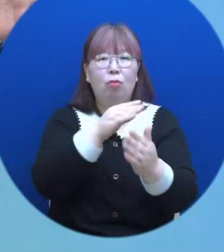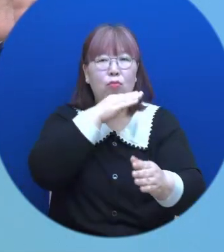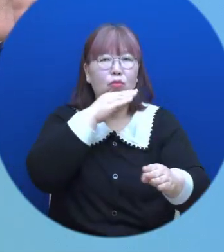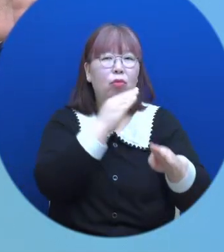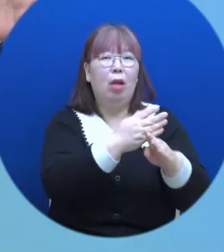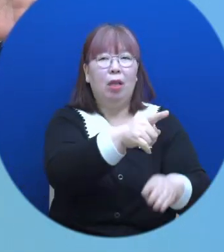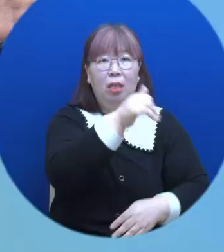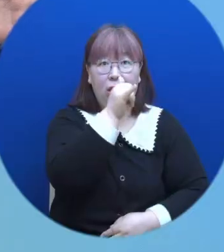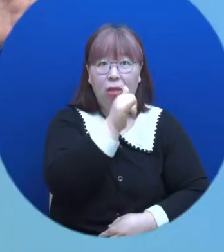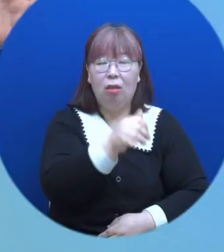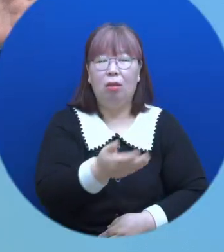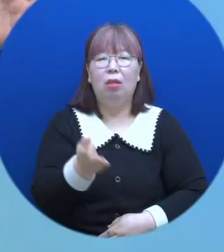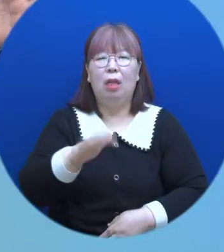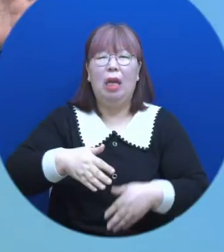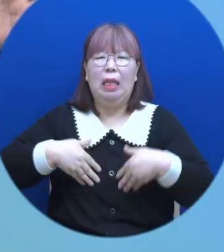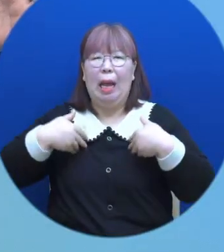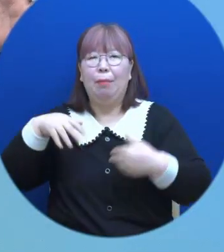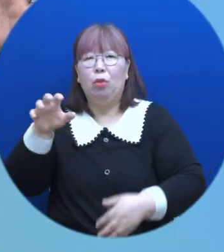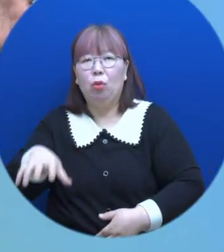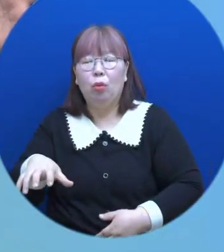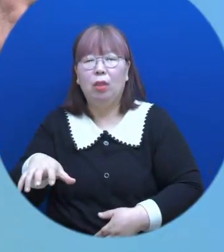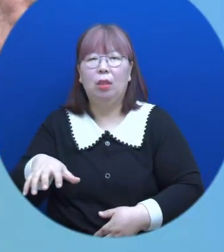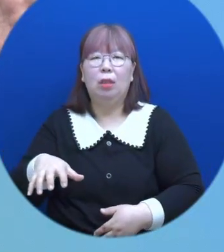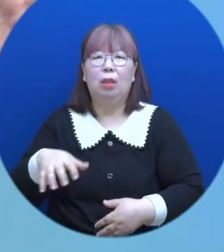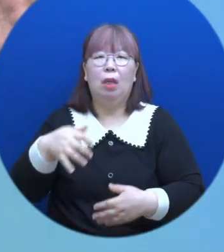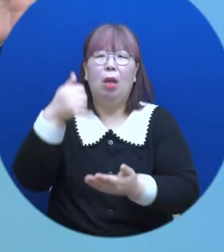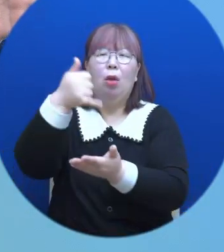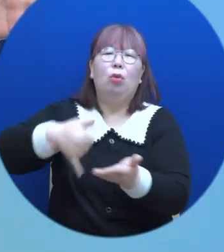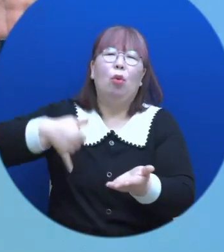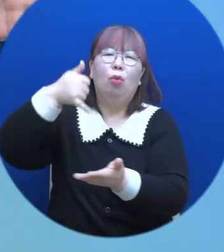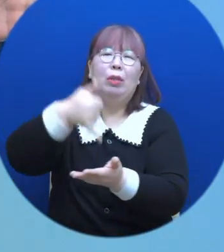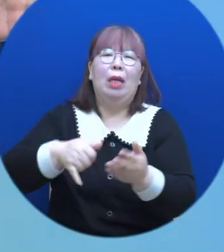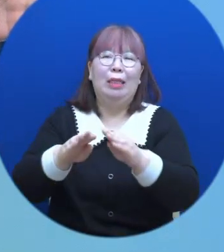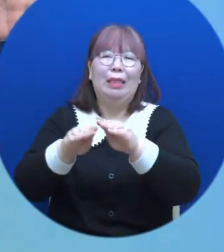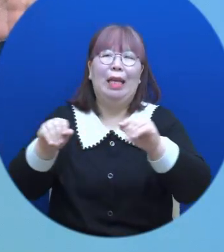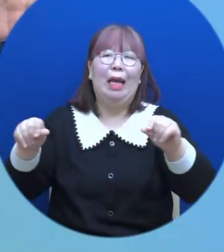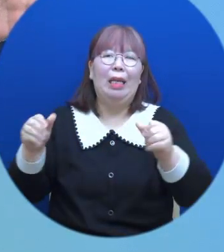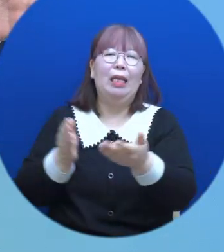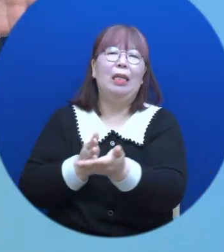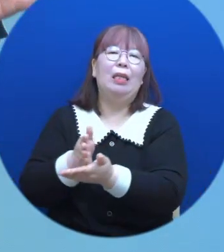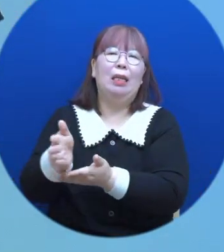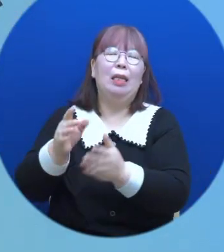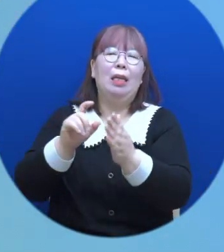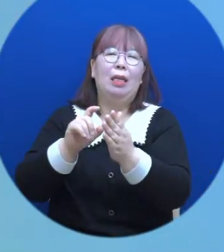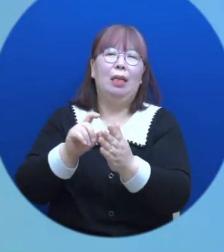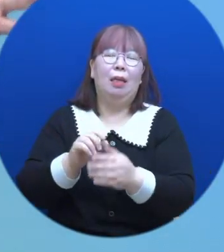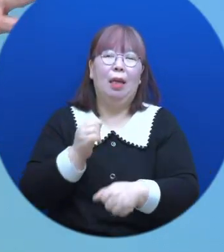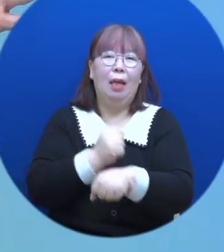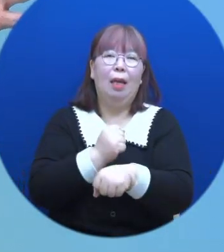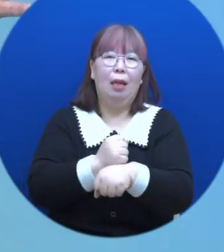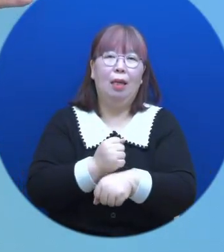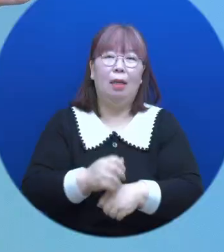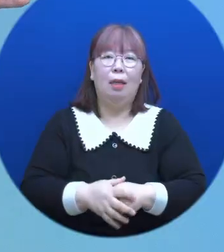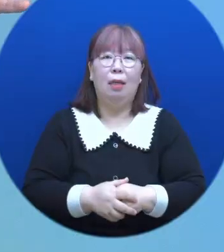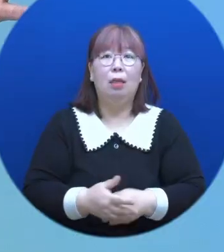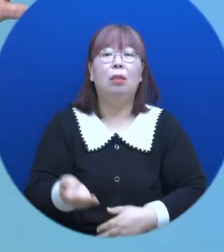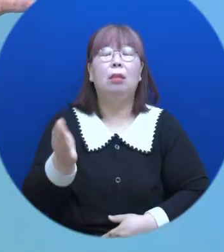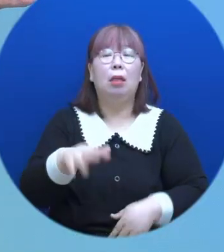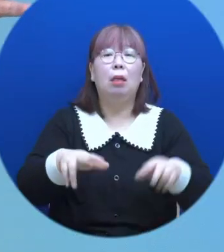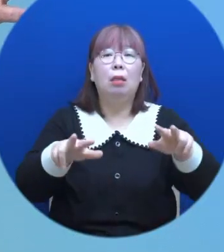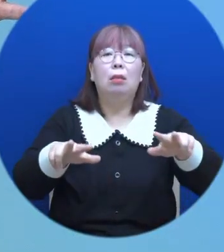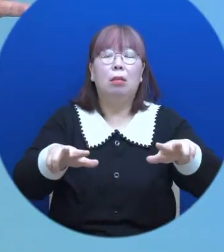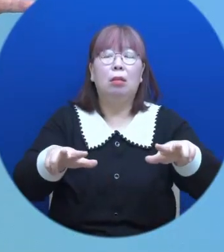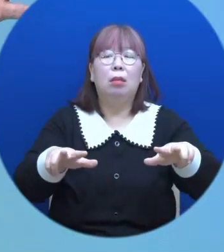남쪽은 농사하는 땅이 대부분이었습니다. 그런데 지금은